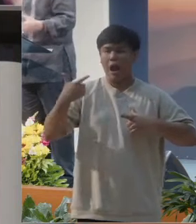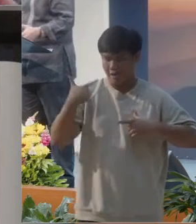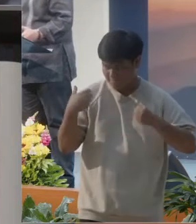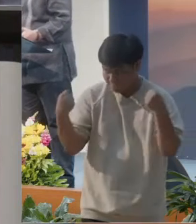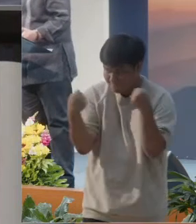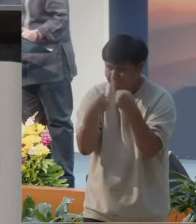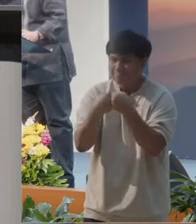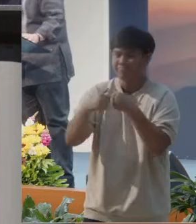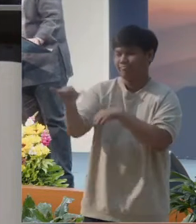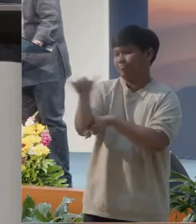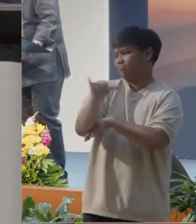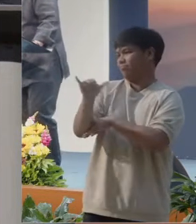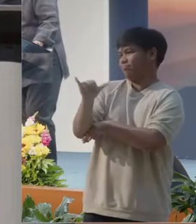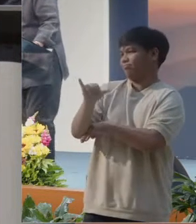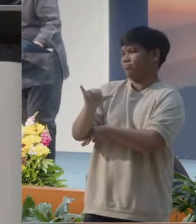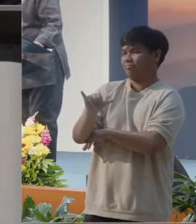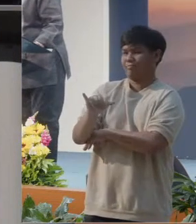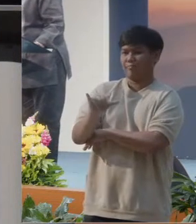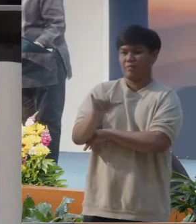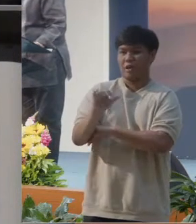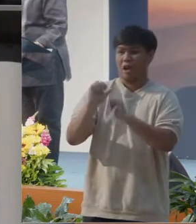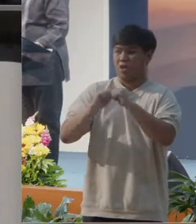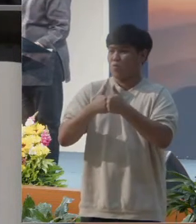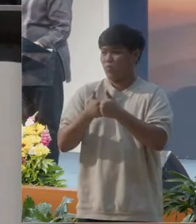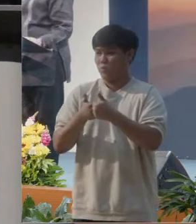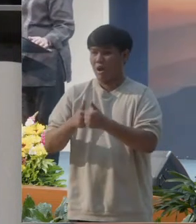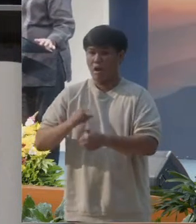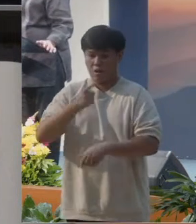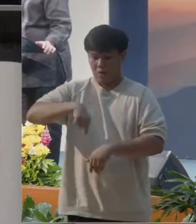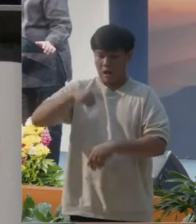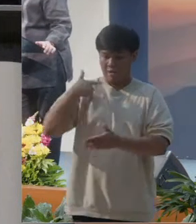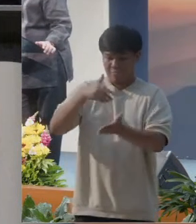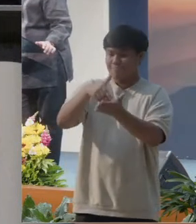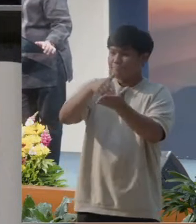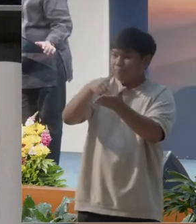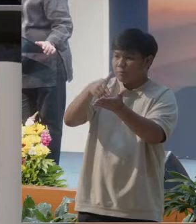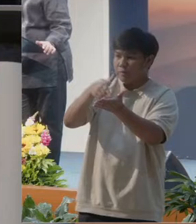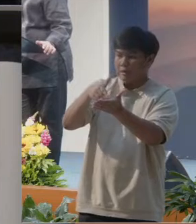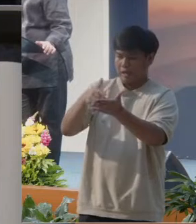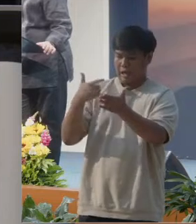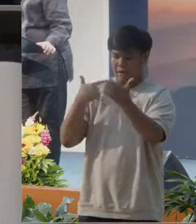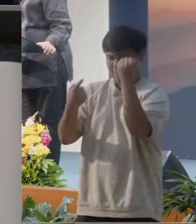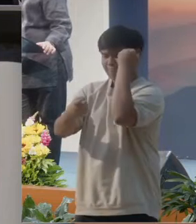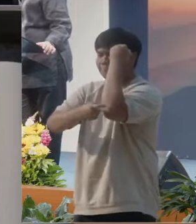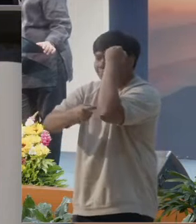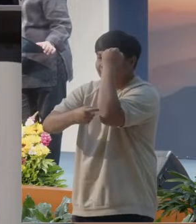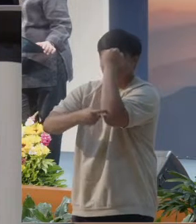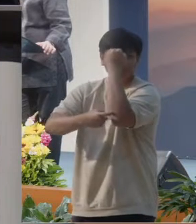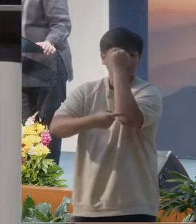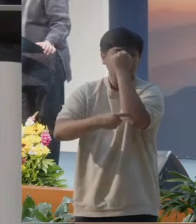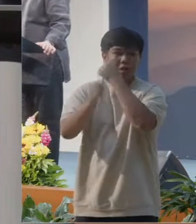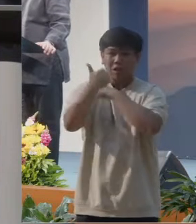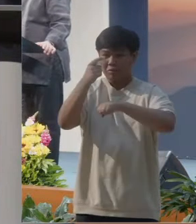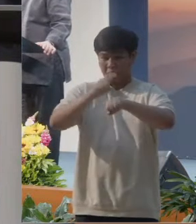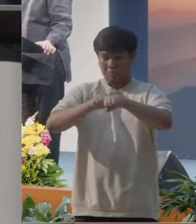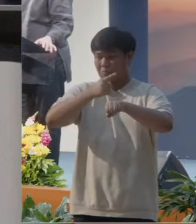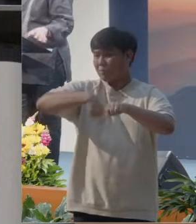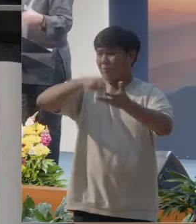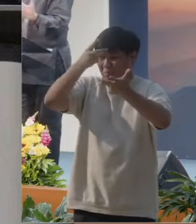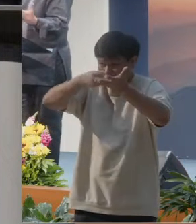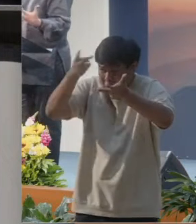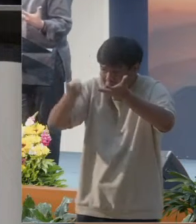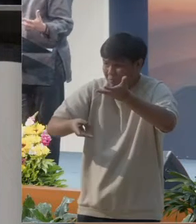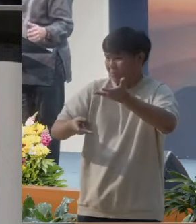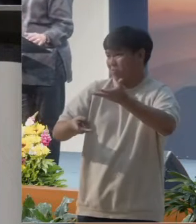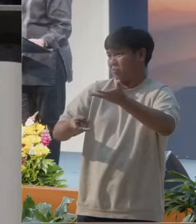po ang ating damdamin. No, mayroon din po tayong mga kahinaan at pagkatukso, at ito po ay kumakatawan dahil sa